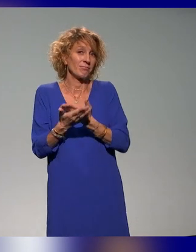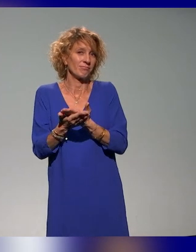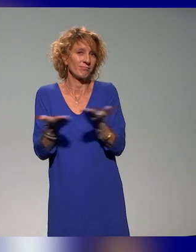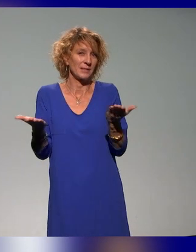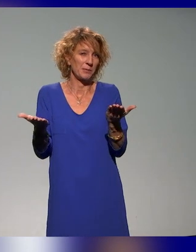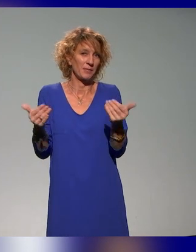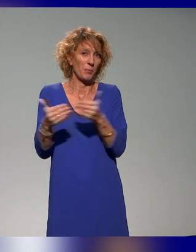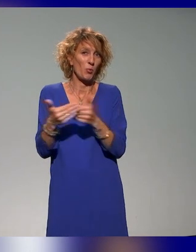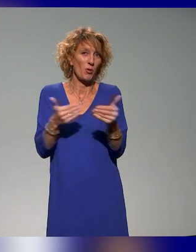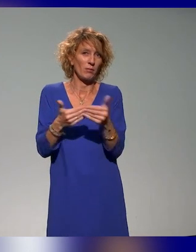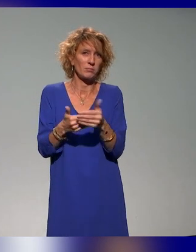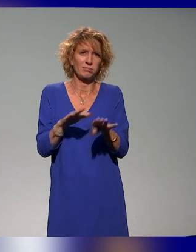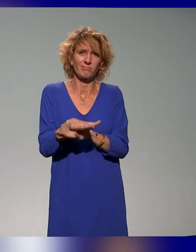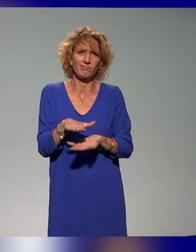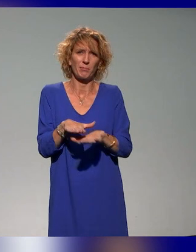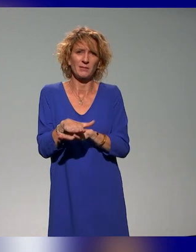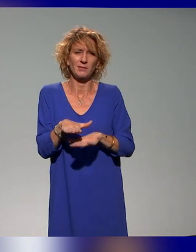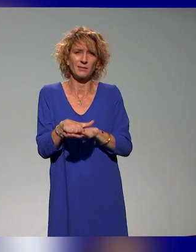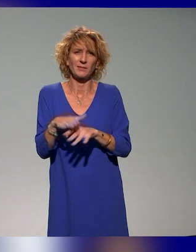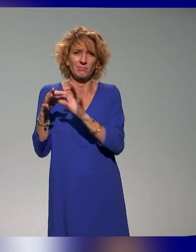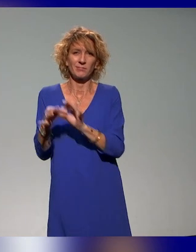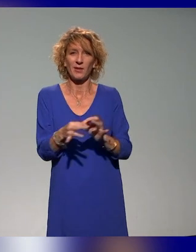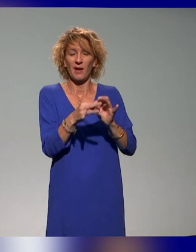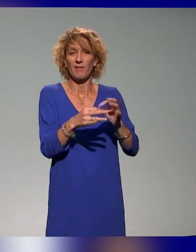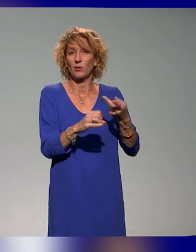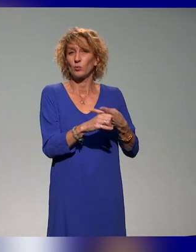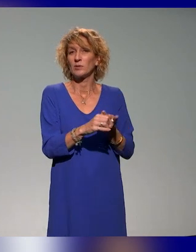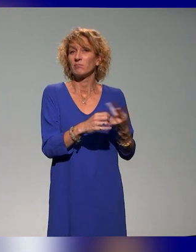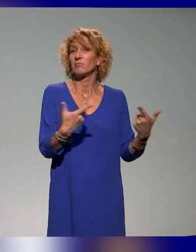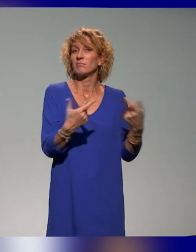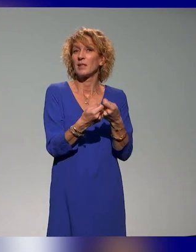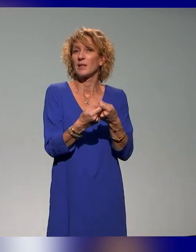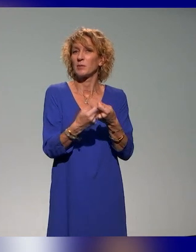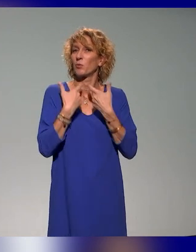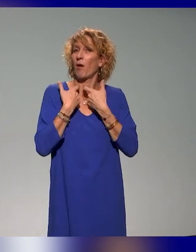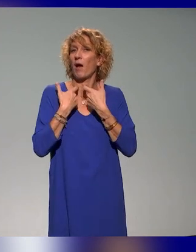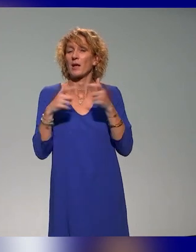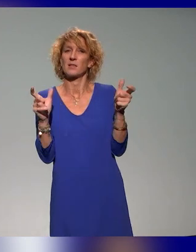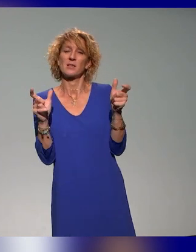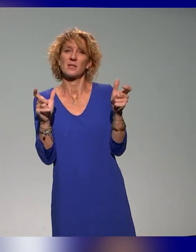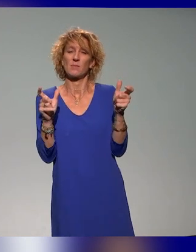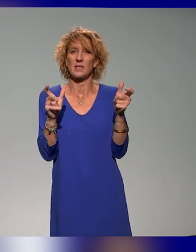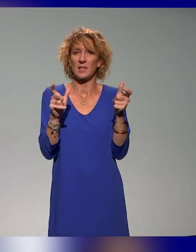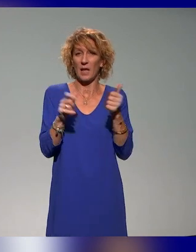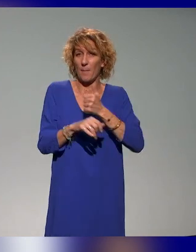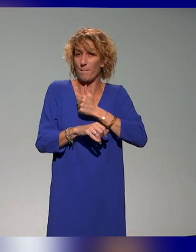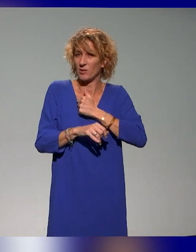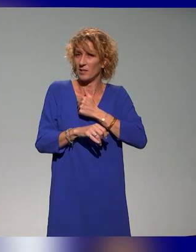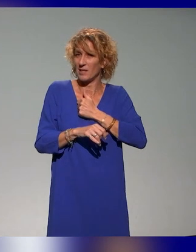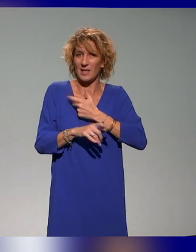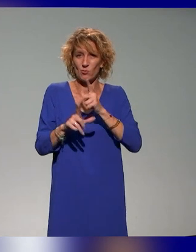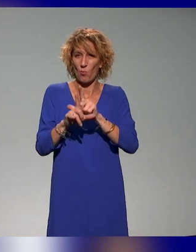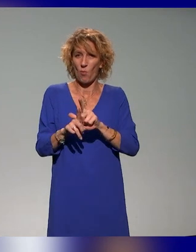Moodle minimaliste avec des outils adaptés pour augmenter l'accessibilité ou au moins la personnalisation de l'interface de